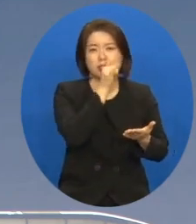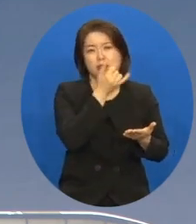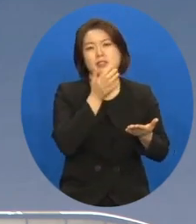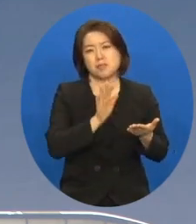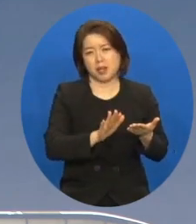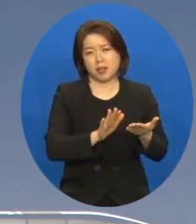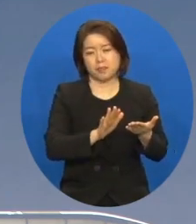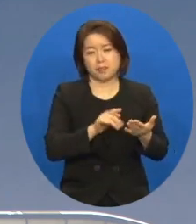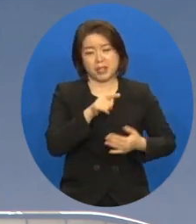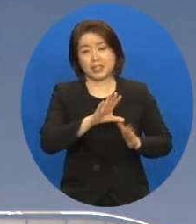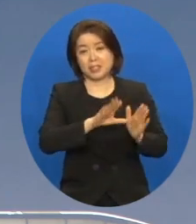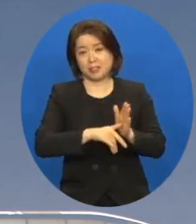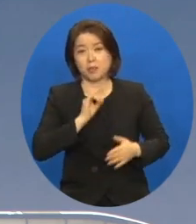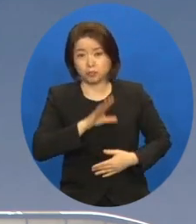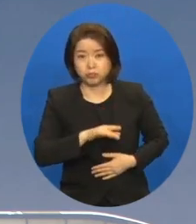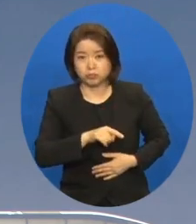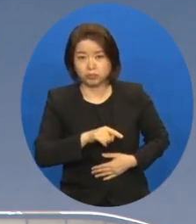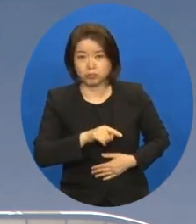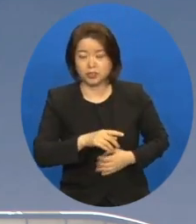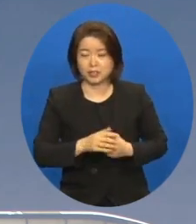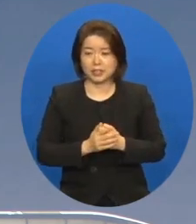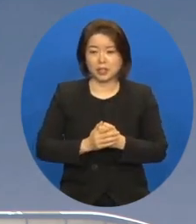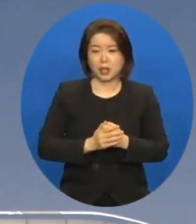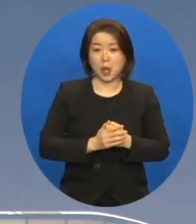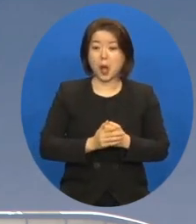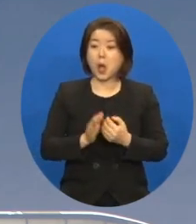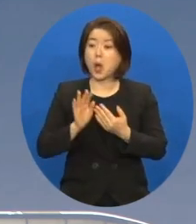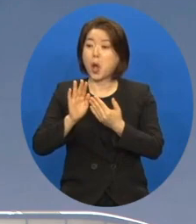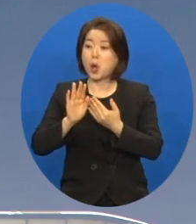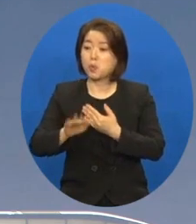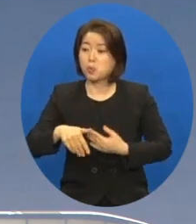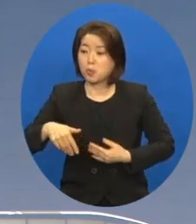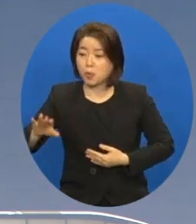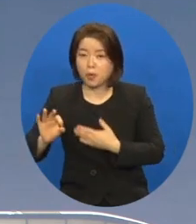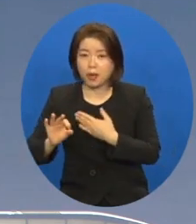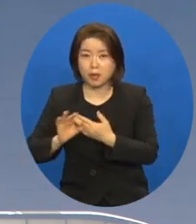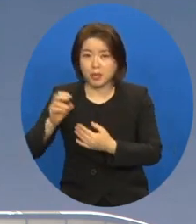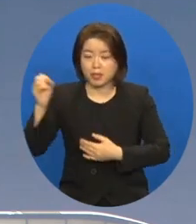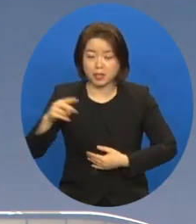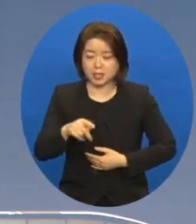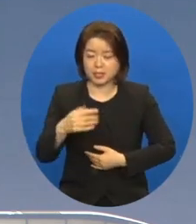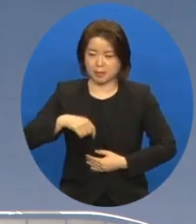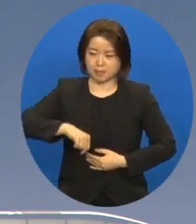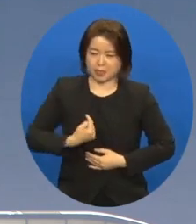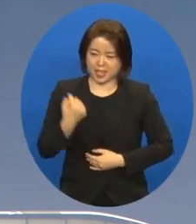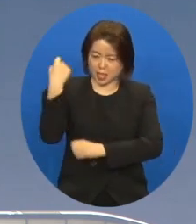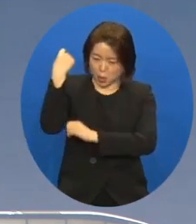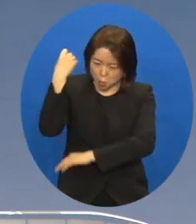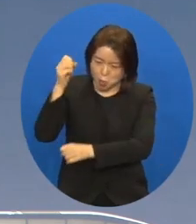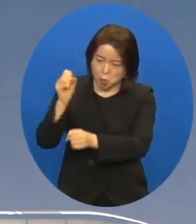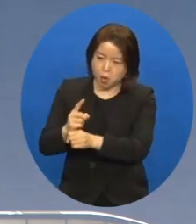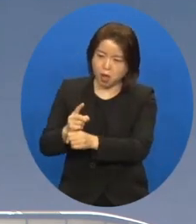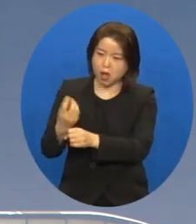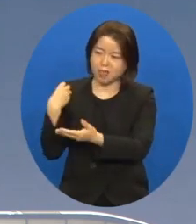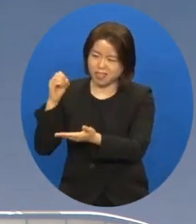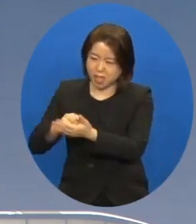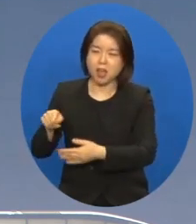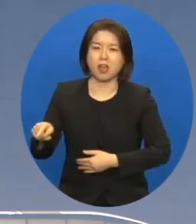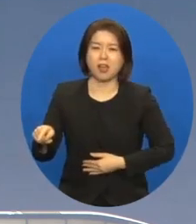받더라도 그때뿐이지 곧 지나고 나면 다시 그 본성으로 돌아와 버리고 마는